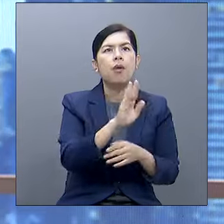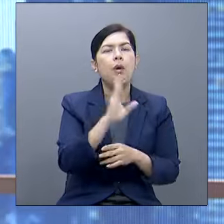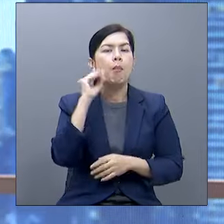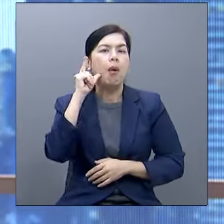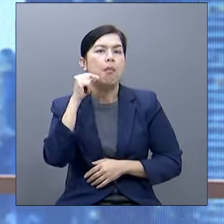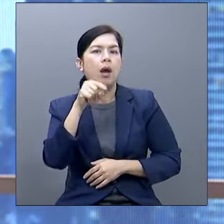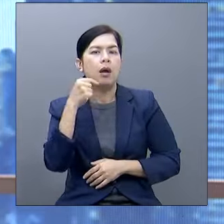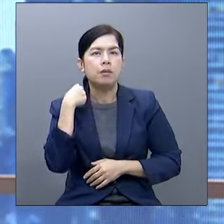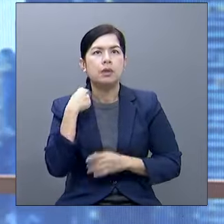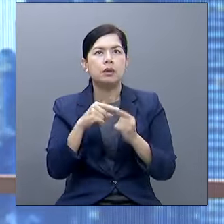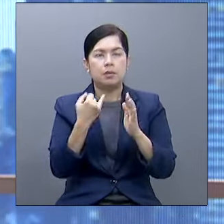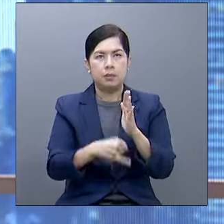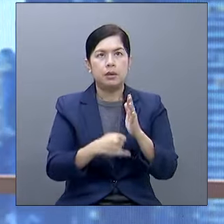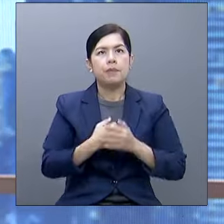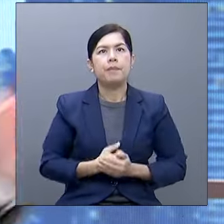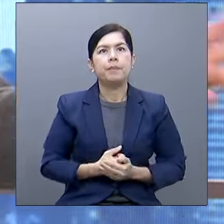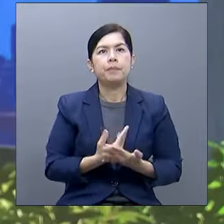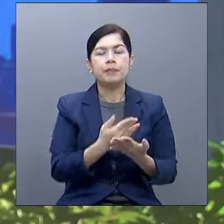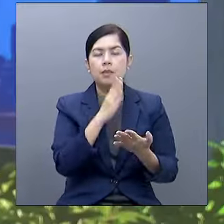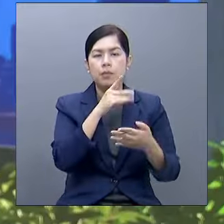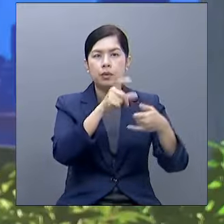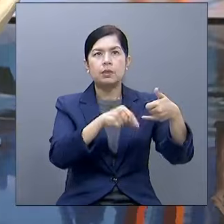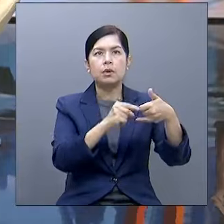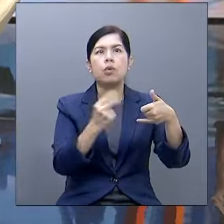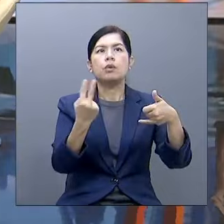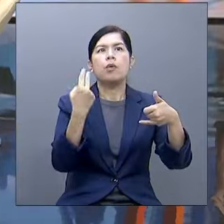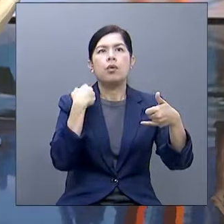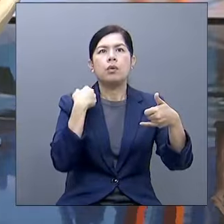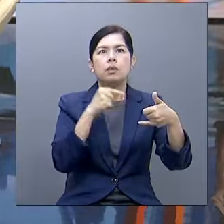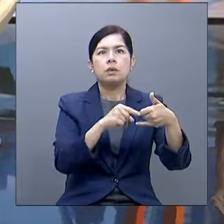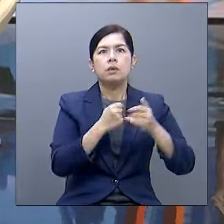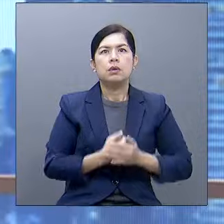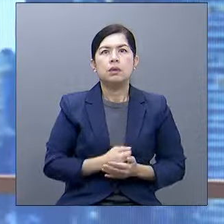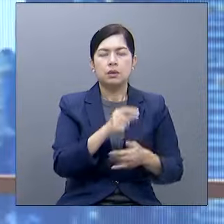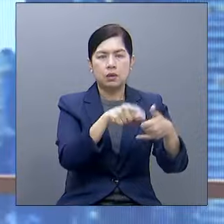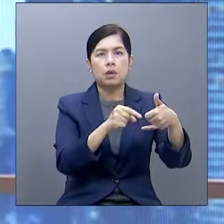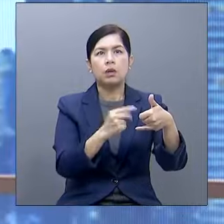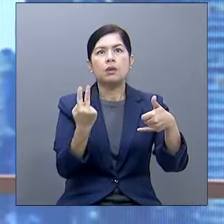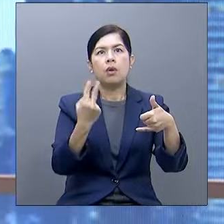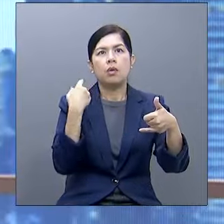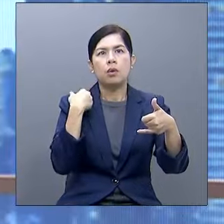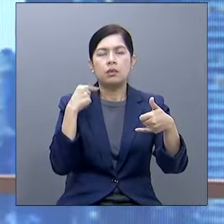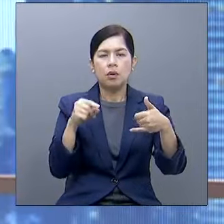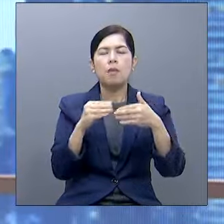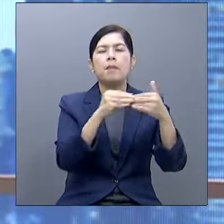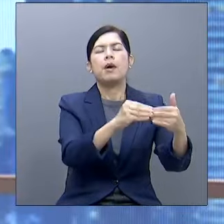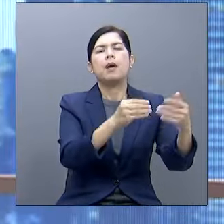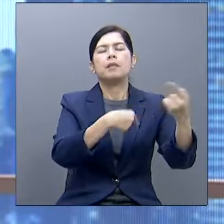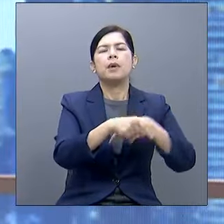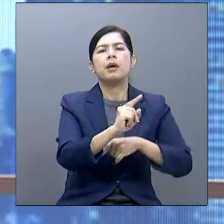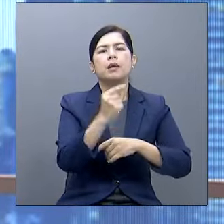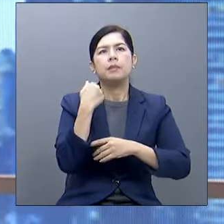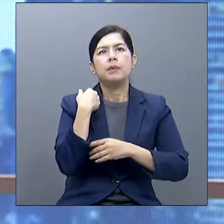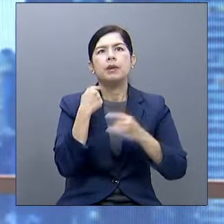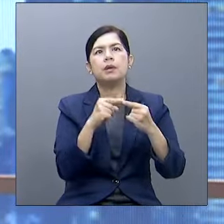ผิดกับพ่อแม่เขา สมมติเนี่ยสมมติเด็กชายต๊อปกับเด็กชายยุ้ยเด็กชายต๊อปกับเด็กชายยุ้ยชวนกันไปเด็กหญิงยุ้ยเด็กหญิงยุ้ยเนี่ยชวนกันไป แล้วเด็กหญิงยุ้ย